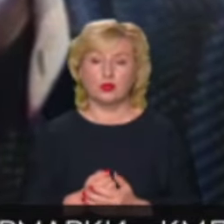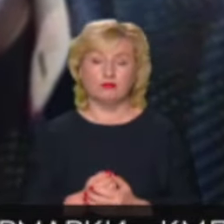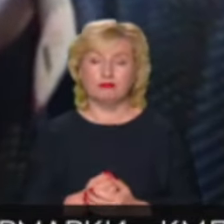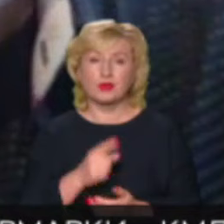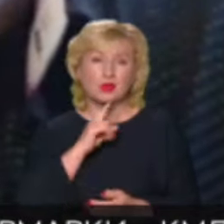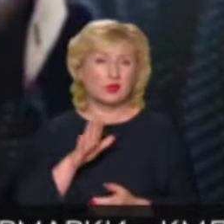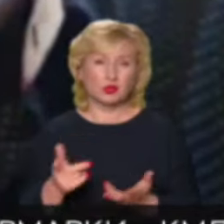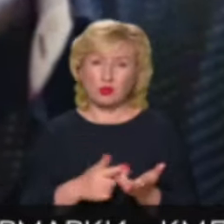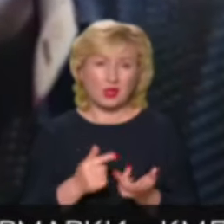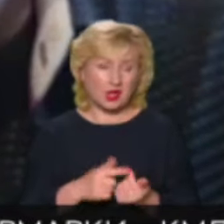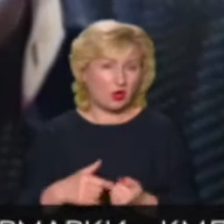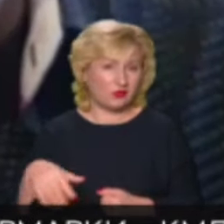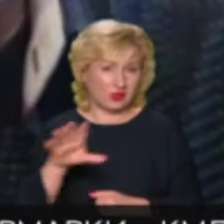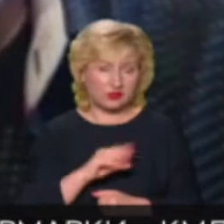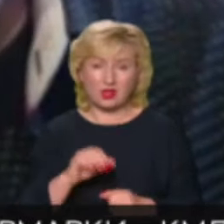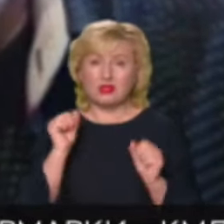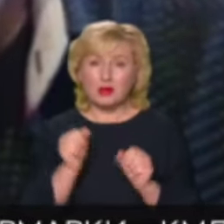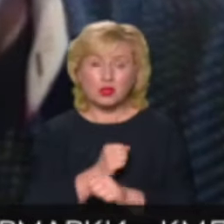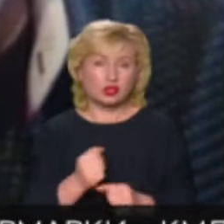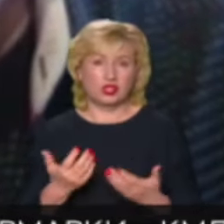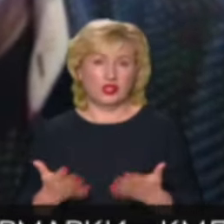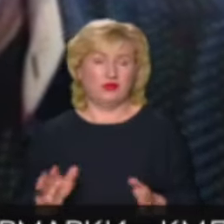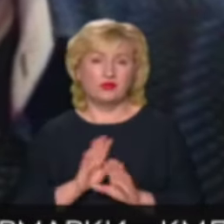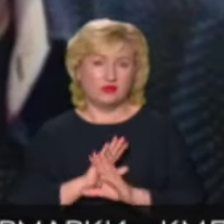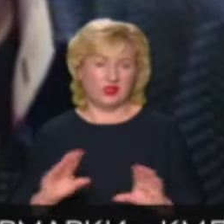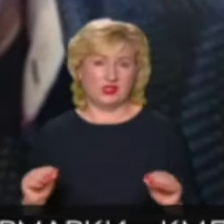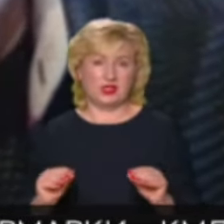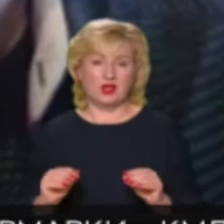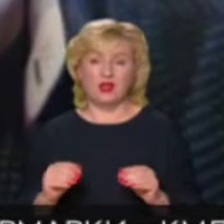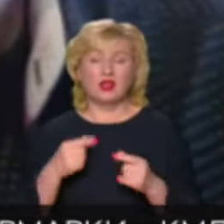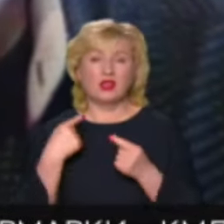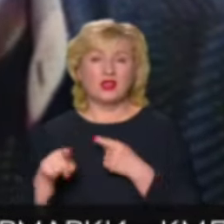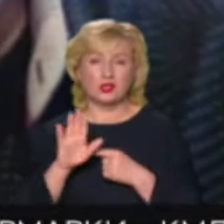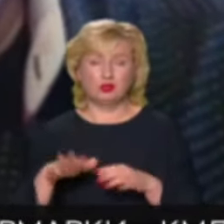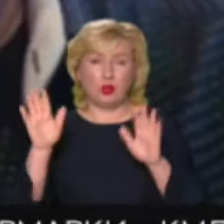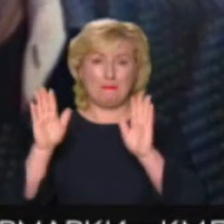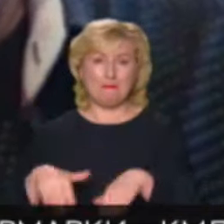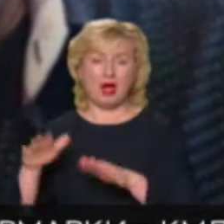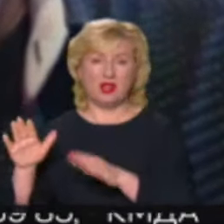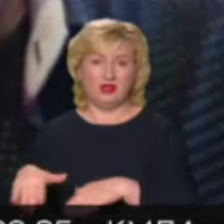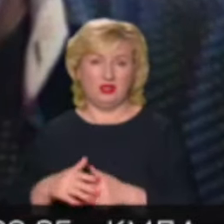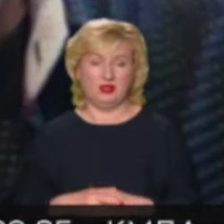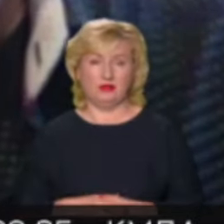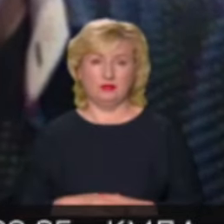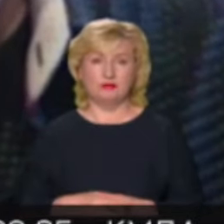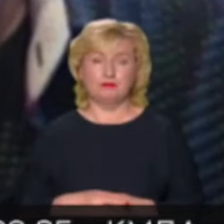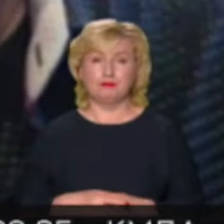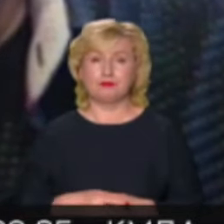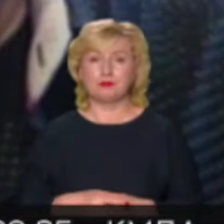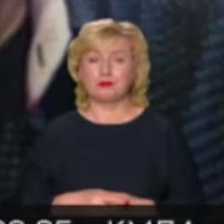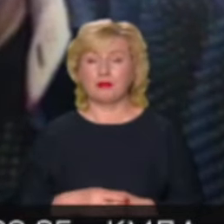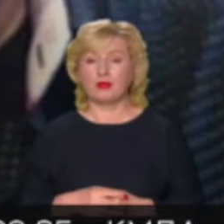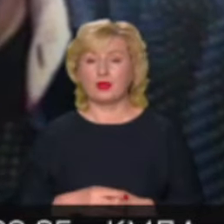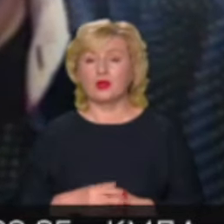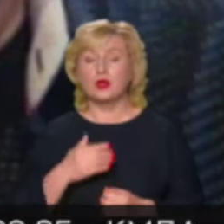буду перераховувати все, неможливо. Ну, от неможливо і все. Інакше вони будуть падати просто. Пане Костянтине, буквально ще маємо хвилинку, але